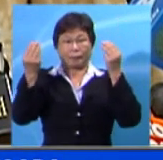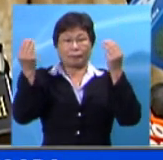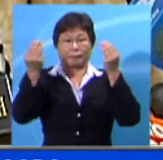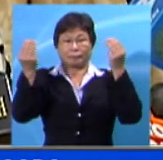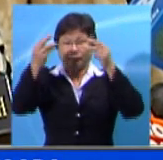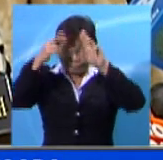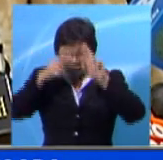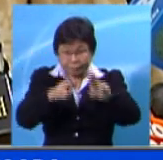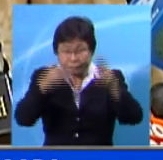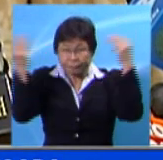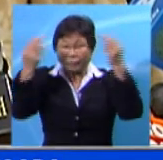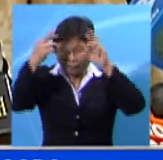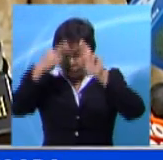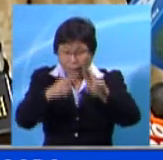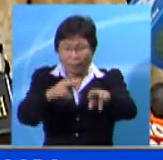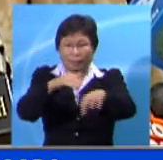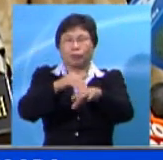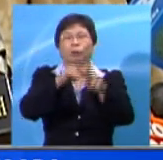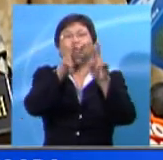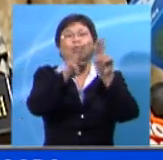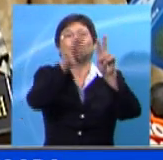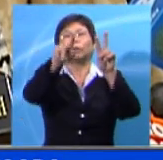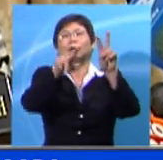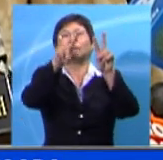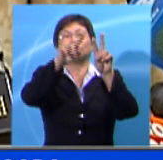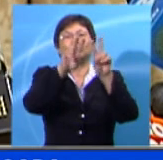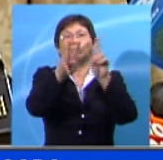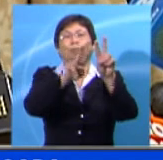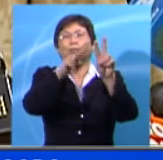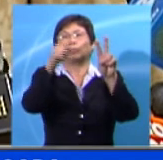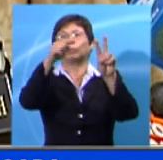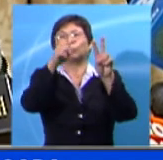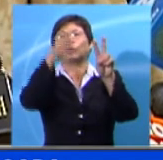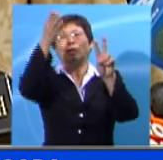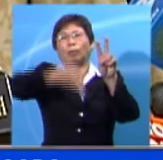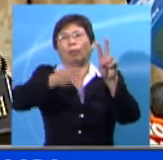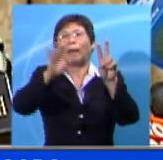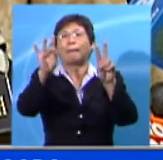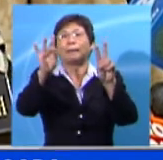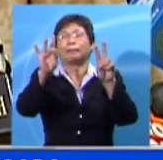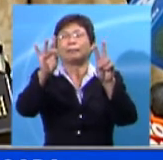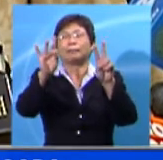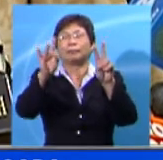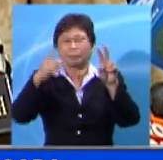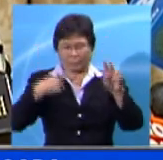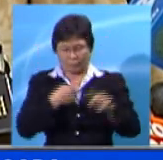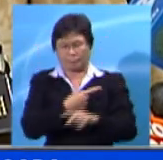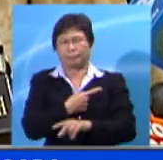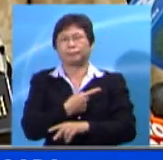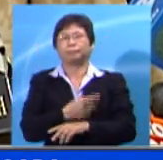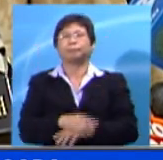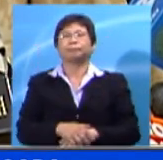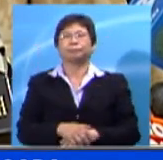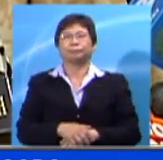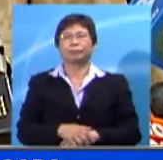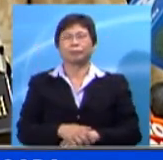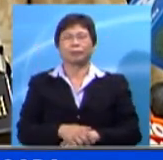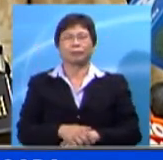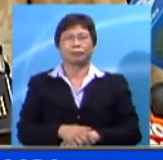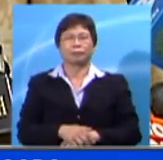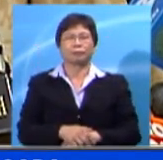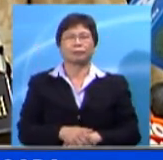penghormatan jenazah pada 22 ogos ini kita akan